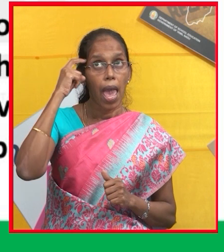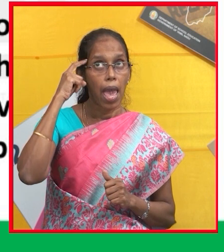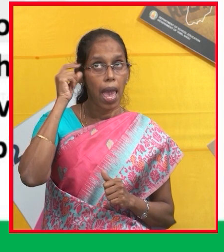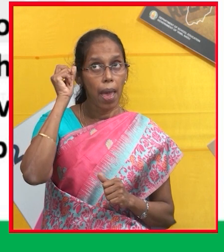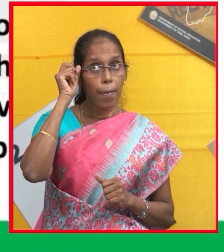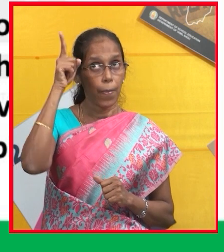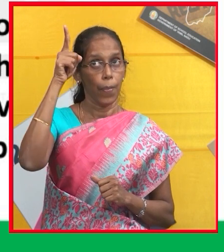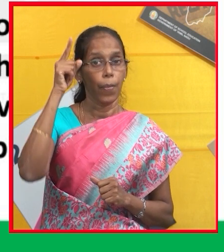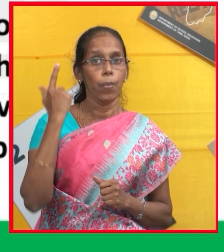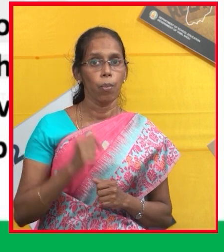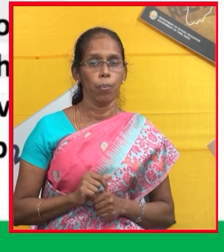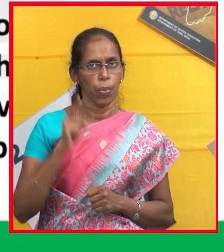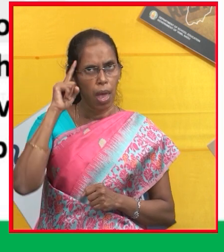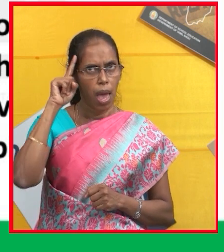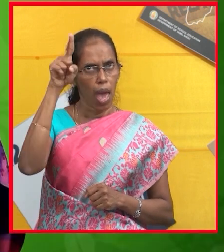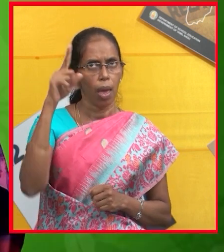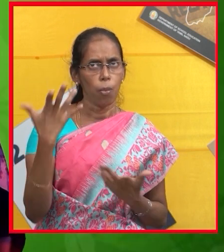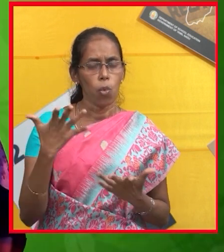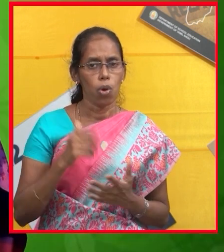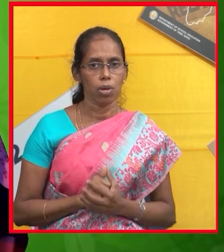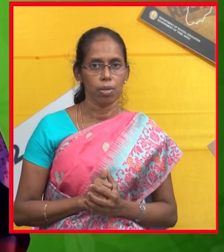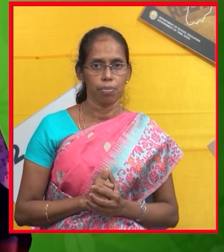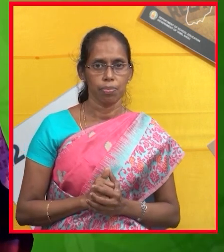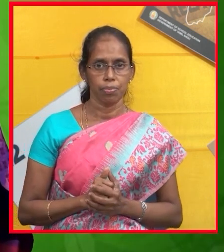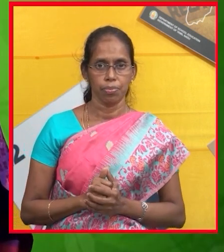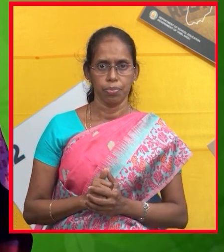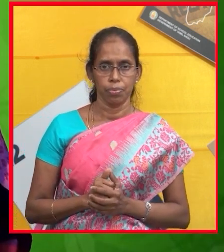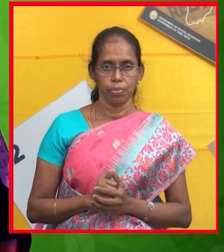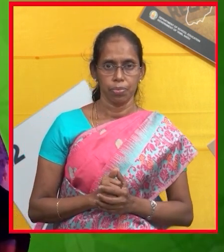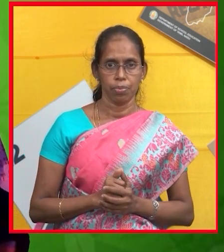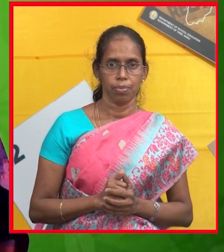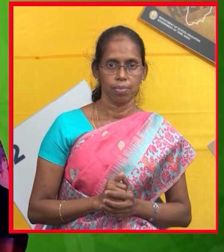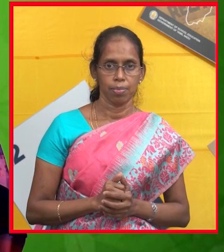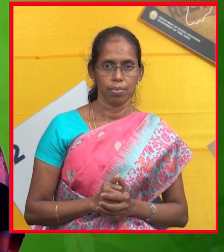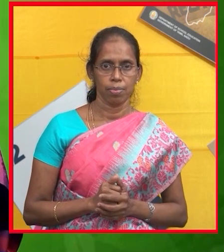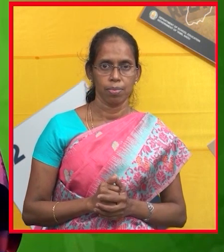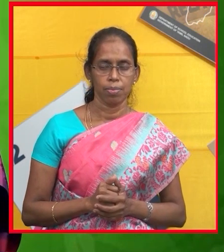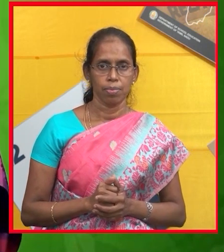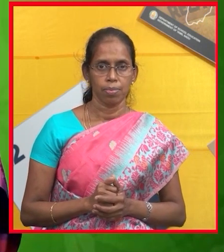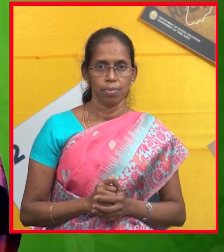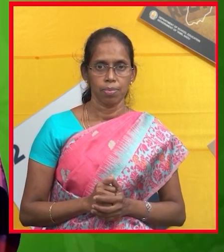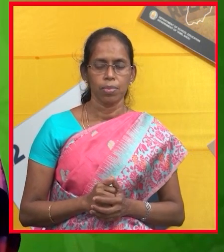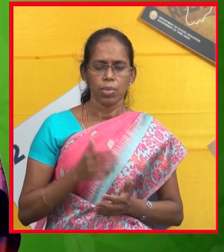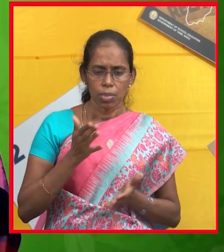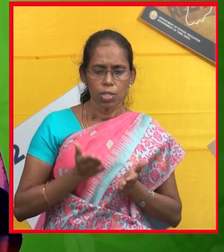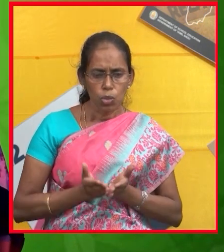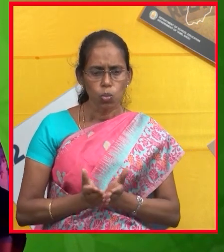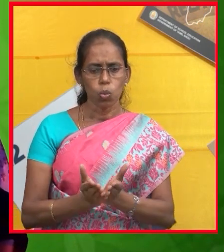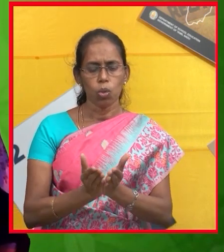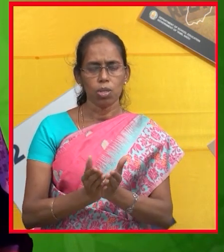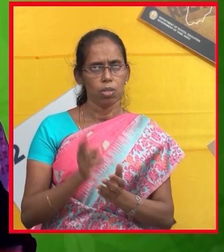டிட் யூ ஒர்க் டு அச்சீவ் தம்? எதெல்லாம் உங்களோட குறிக்கோளாக இருந்தது, உங்களோட இந்த பயணத்தை